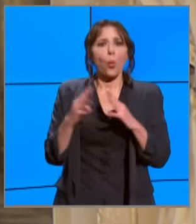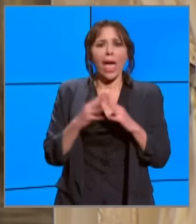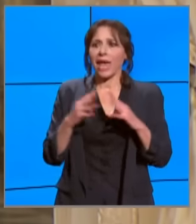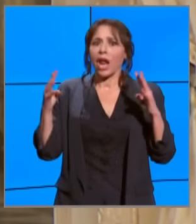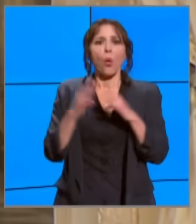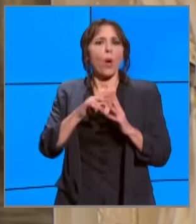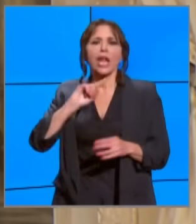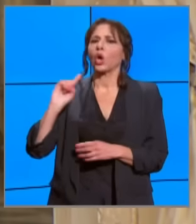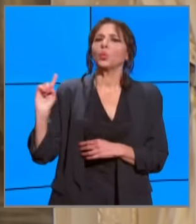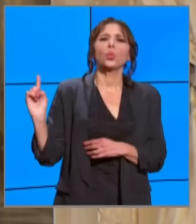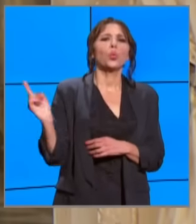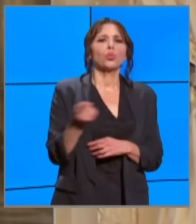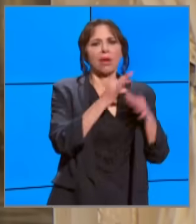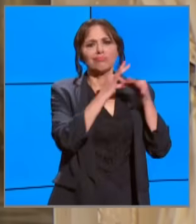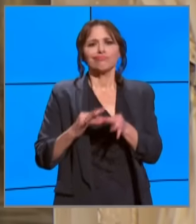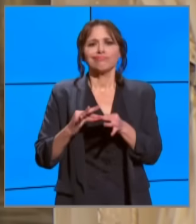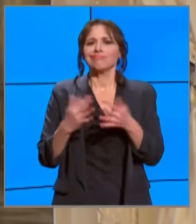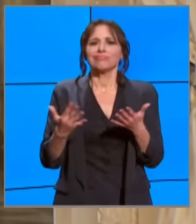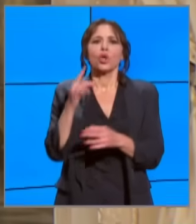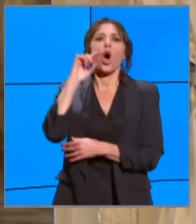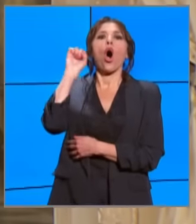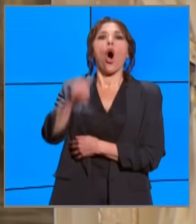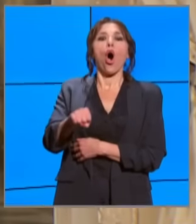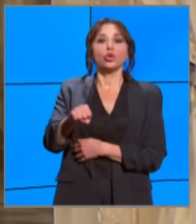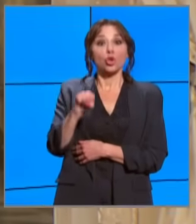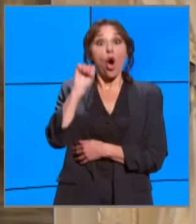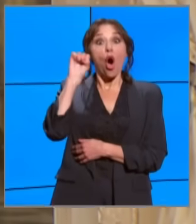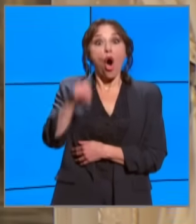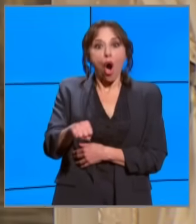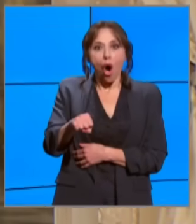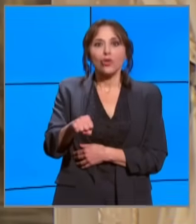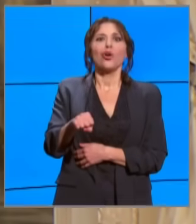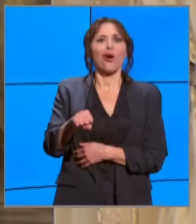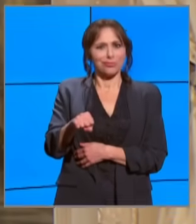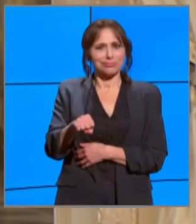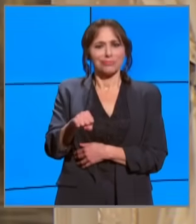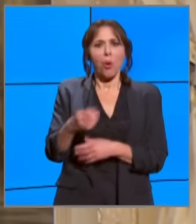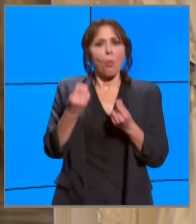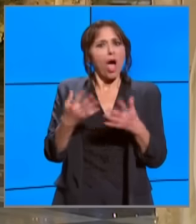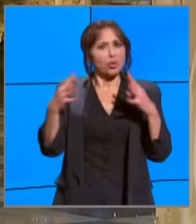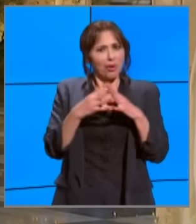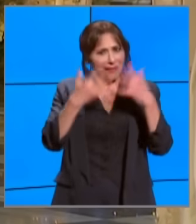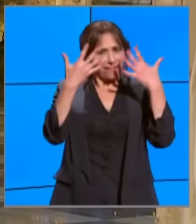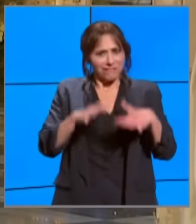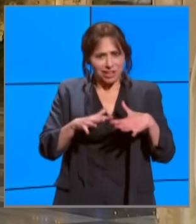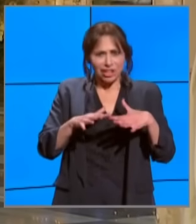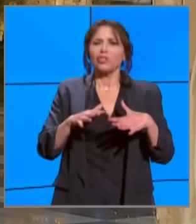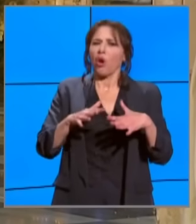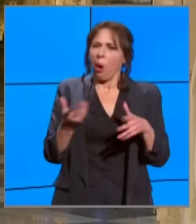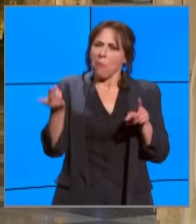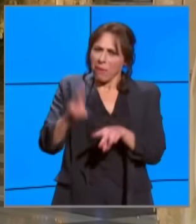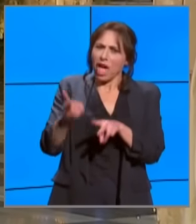genera odio e l'odio durerà moltiplicato per molto tempo dopo la fine dei